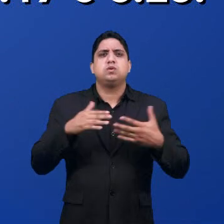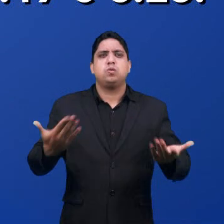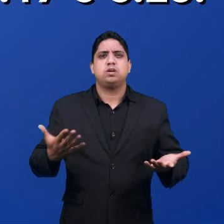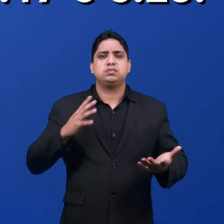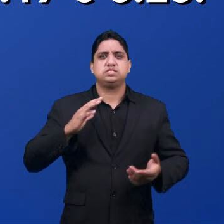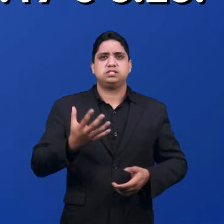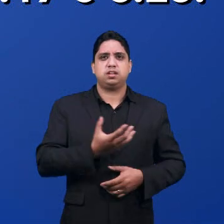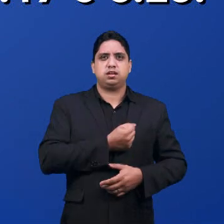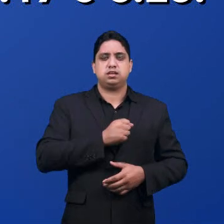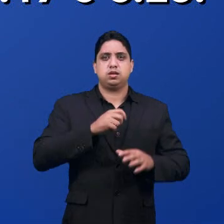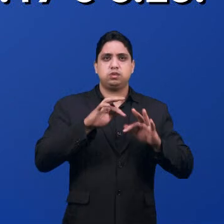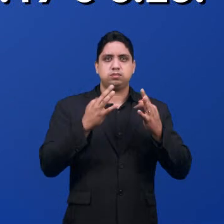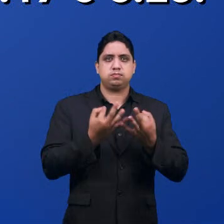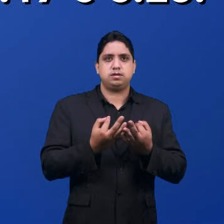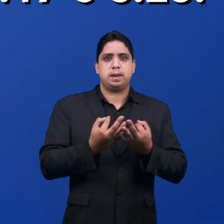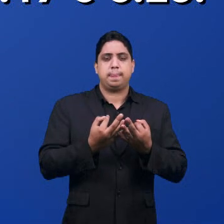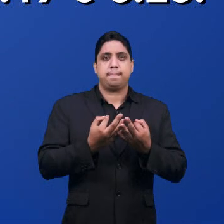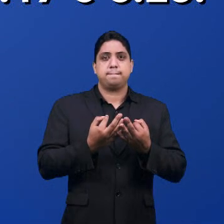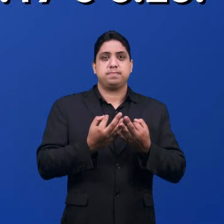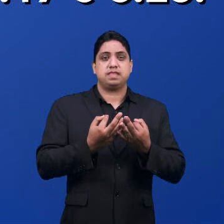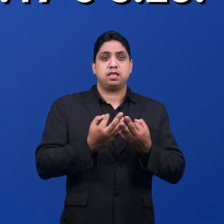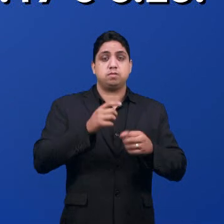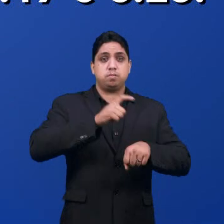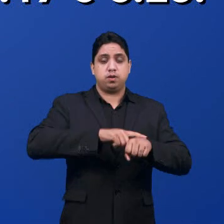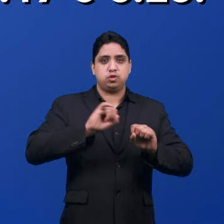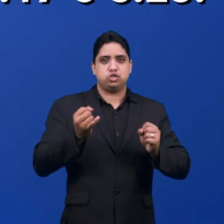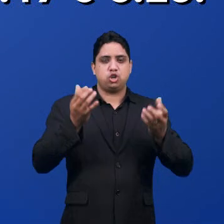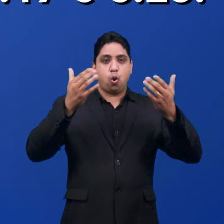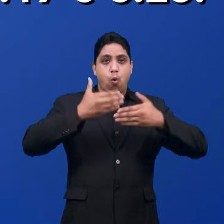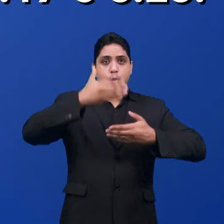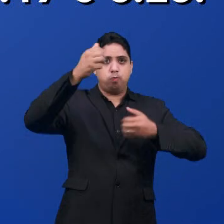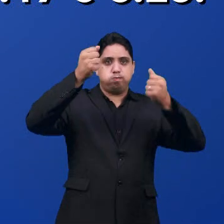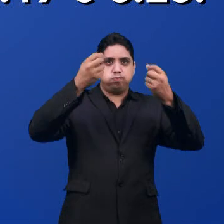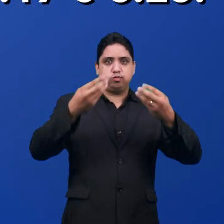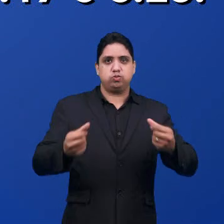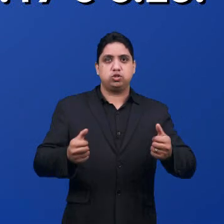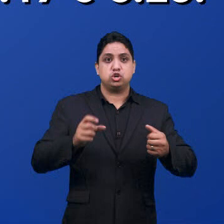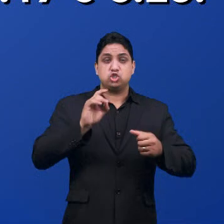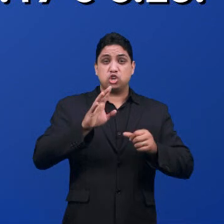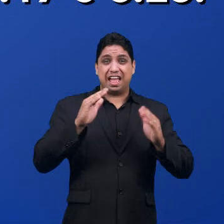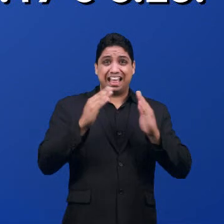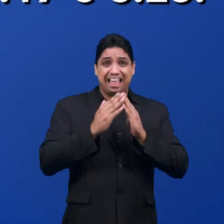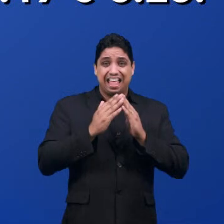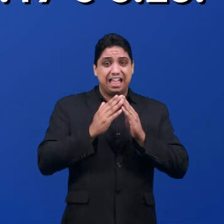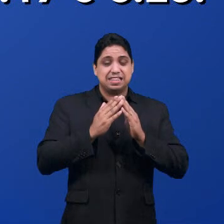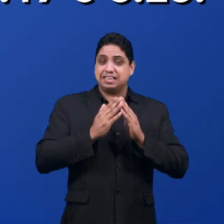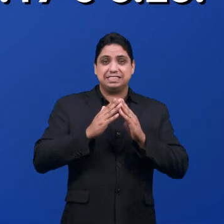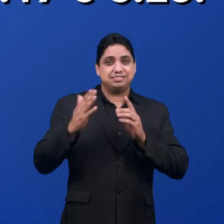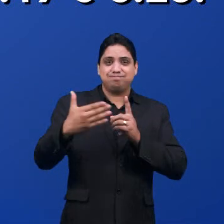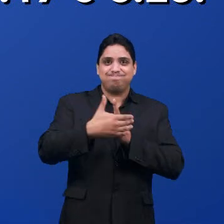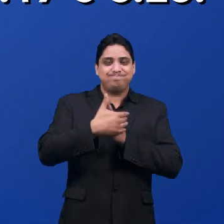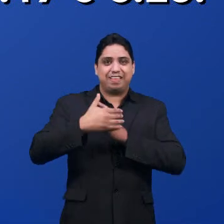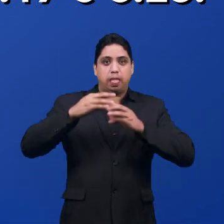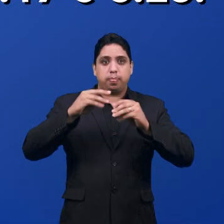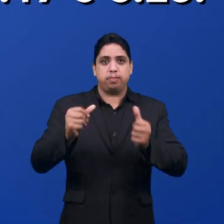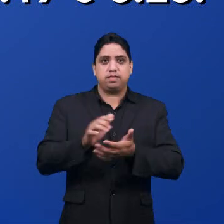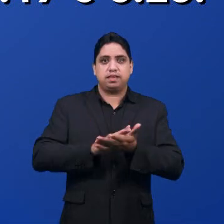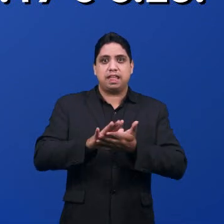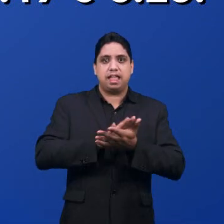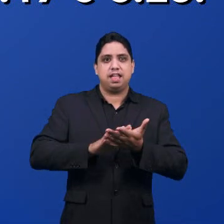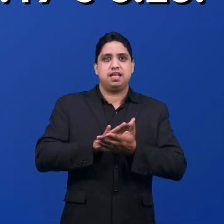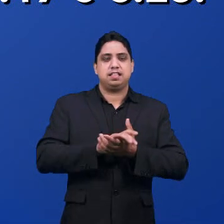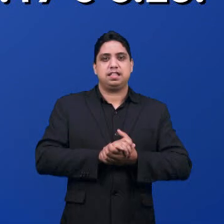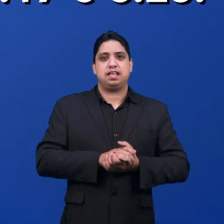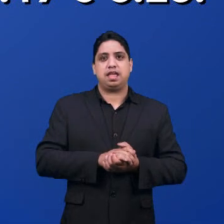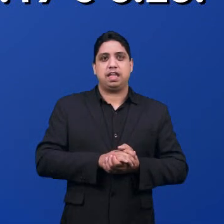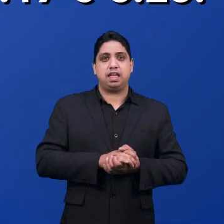Réponse. Le résultat a été son salut et le salut de sa famille. Dans la chute des murs de Jéricho, seulement sa maison